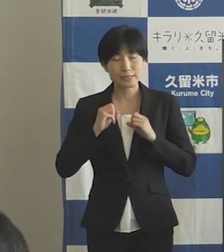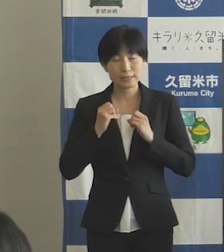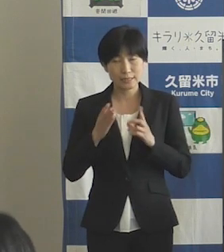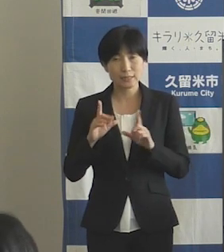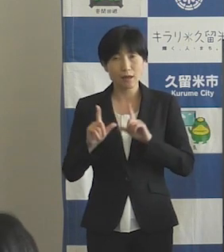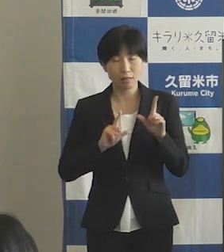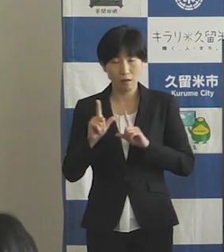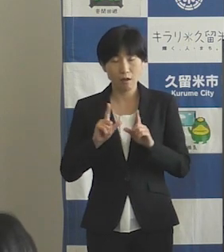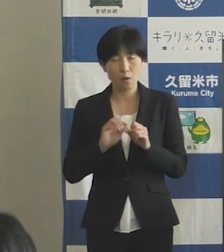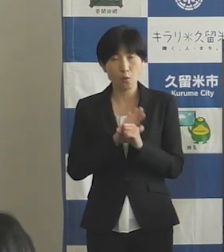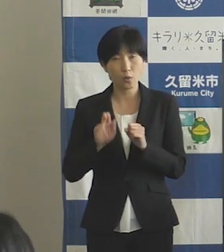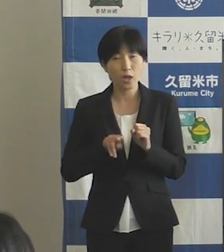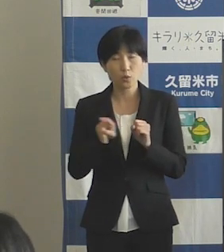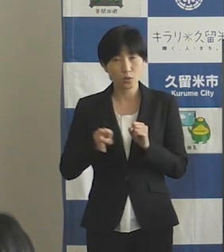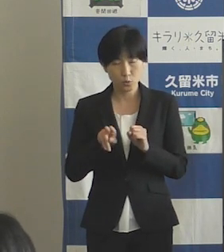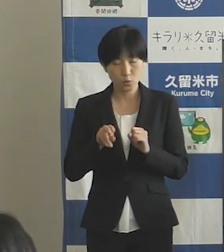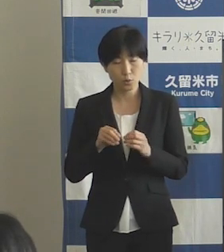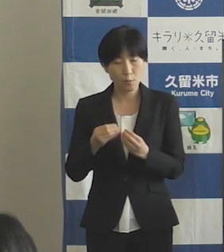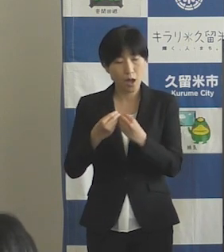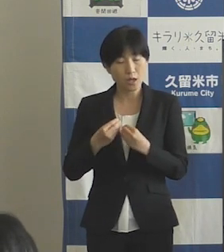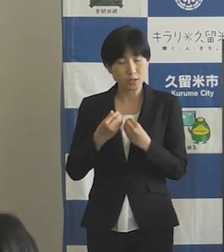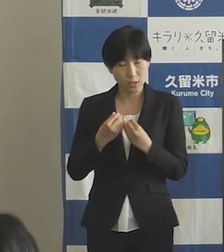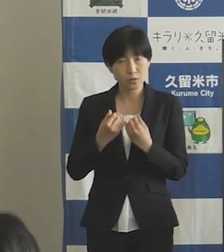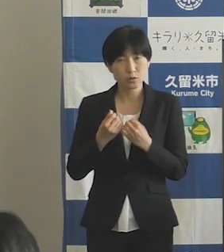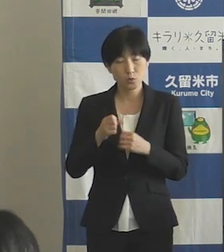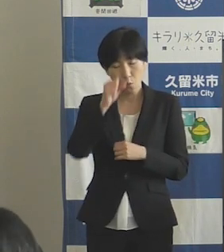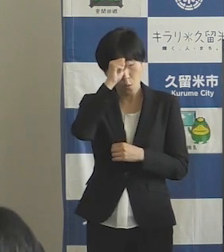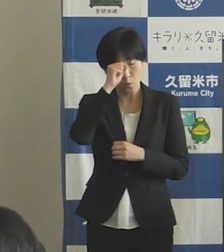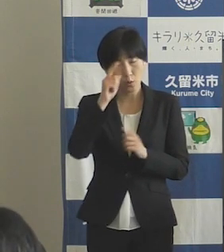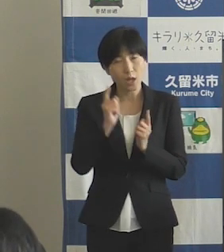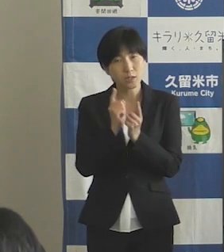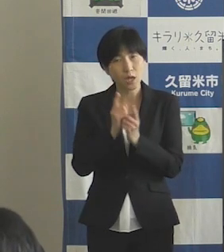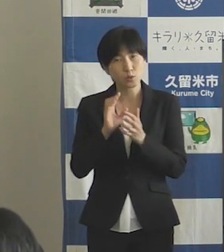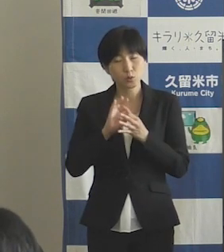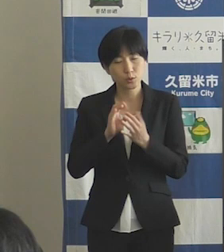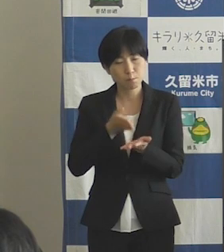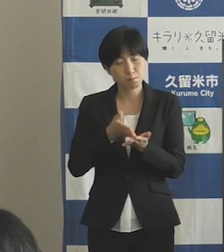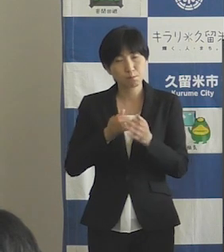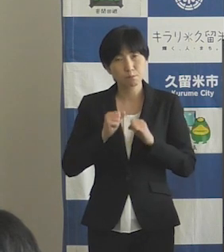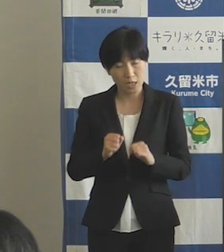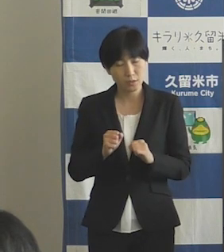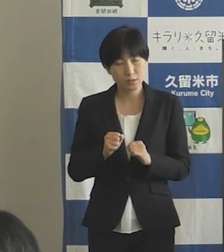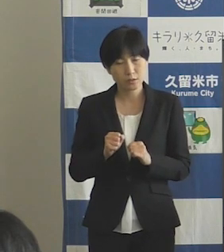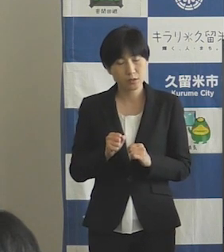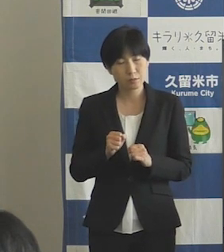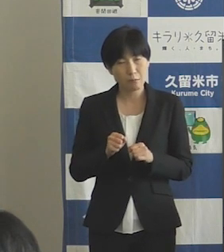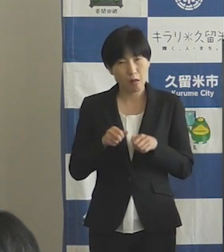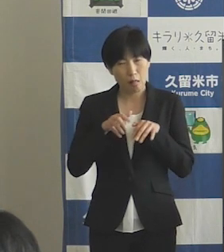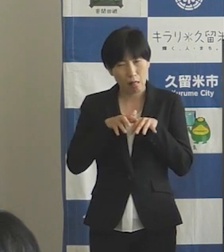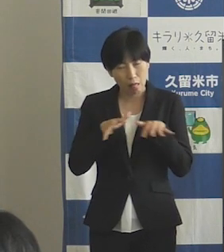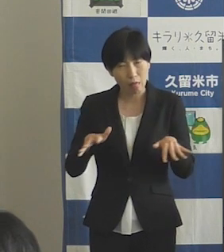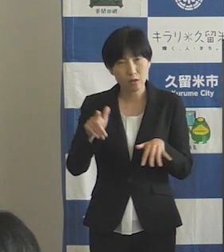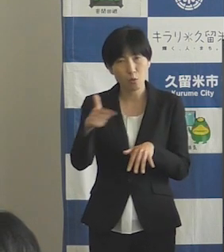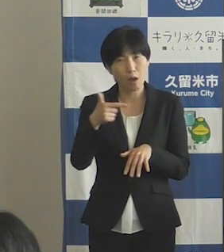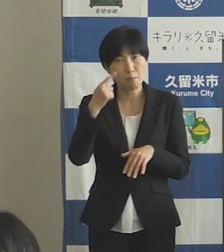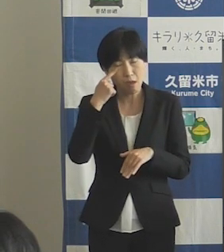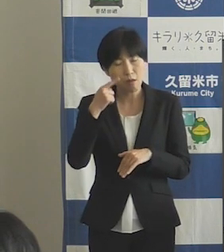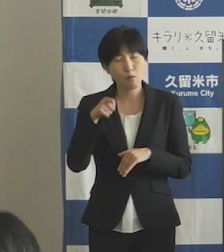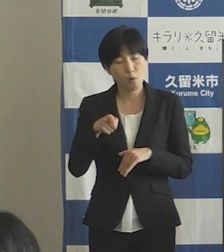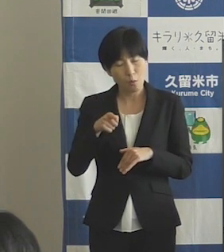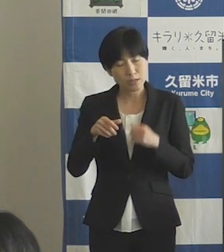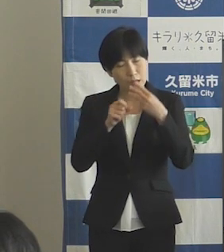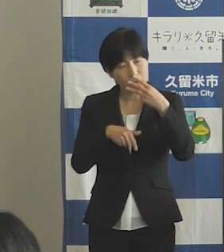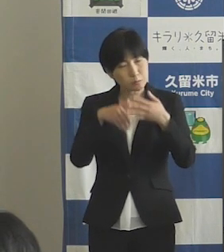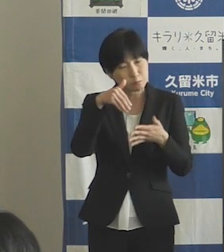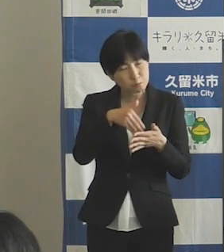感染症の対策についての説明を行います。第6波は3月末から再